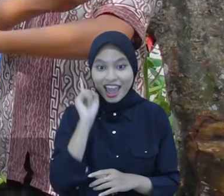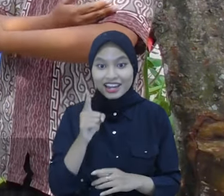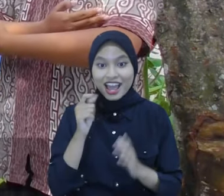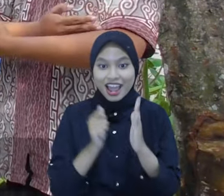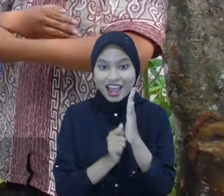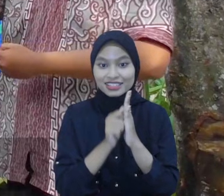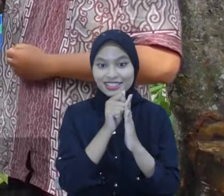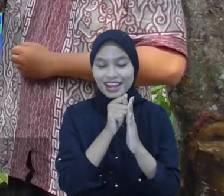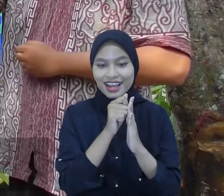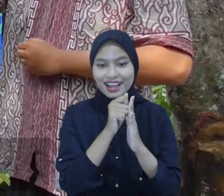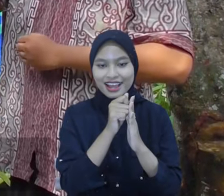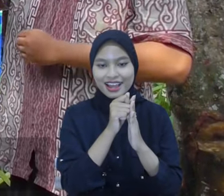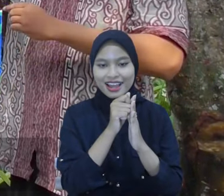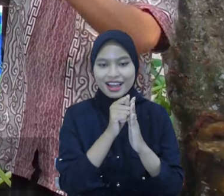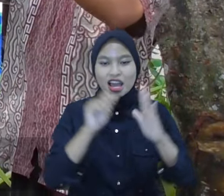mengadakan acara